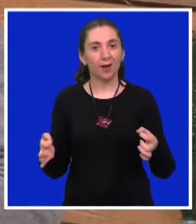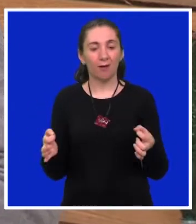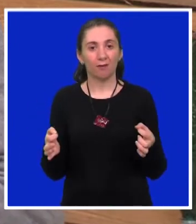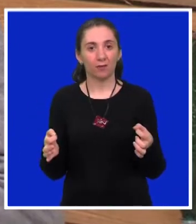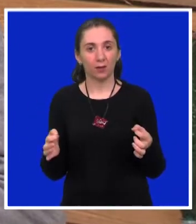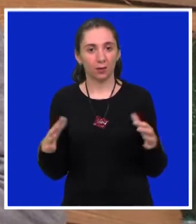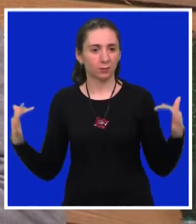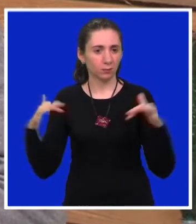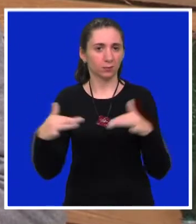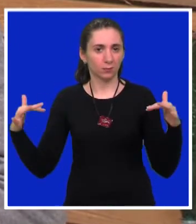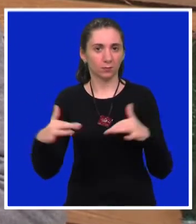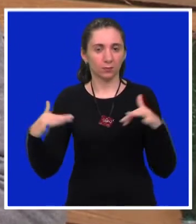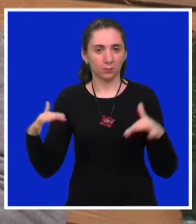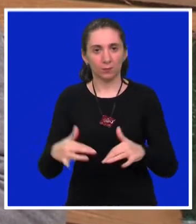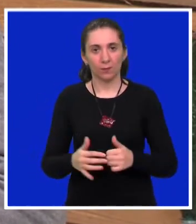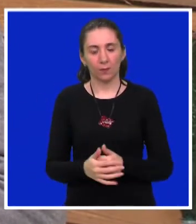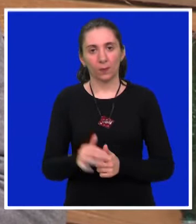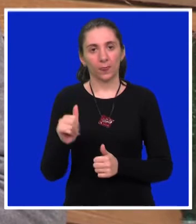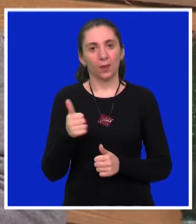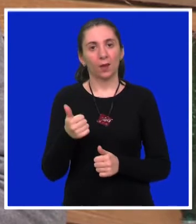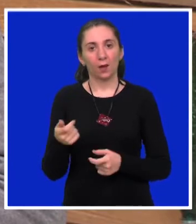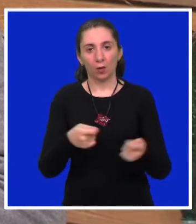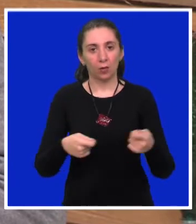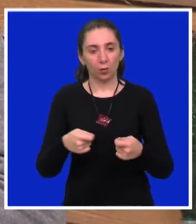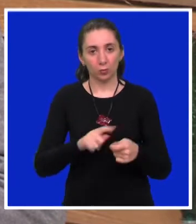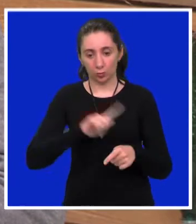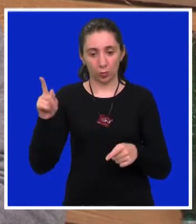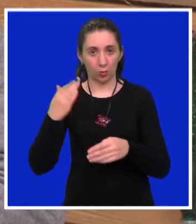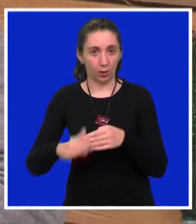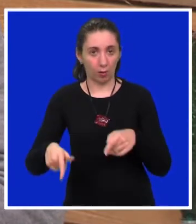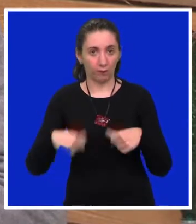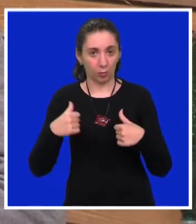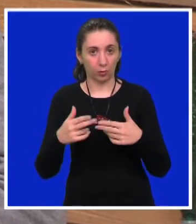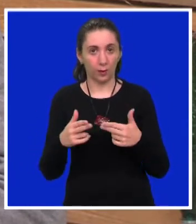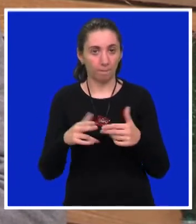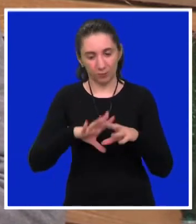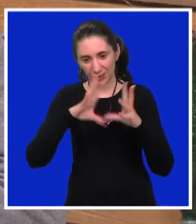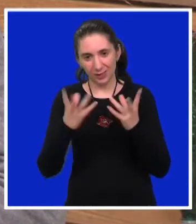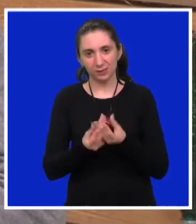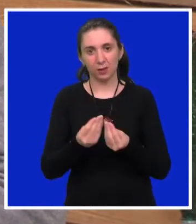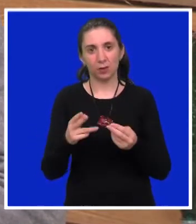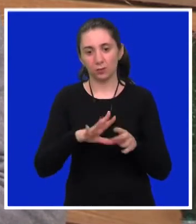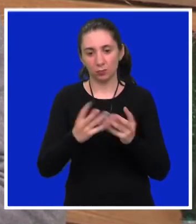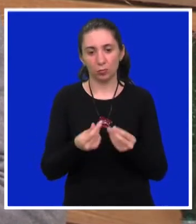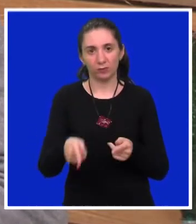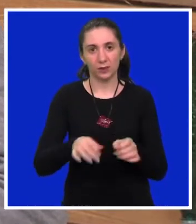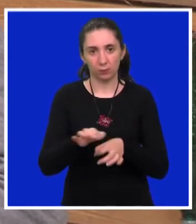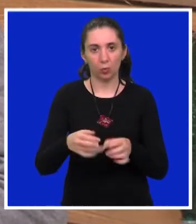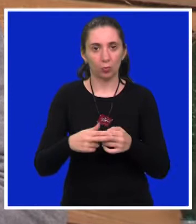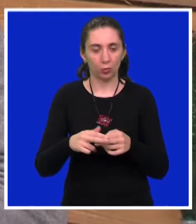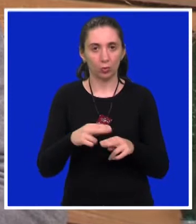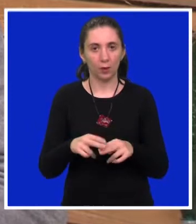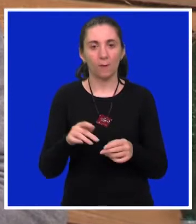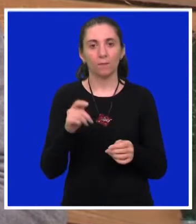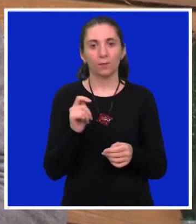javnih okupljanja je organizirano. Do kraja ove godine će sve sukladno projektu biti